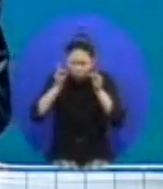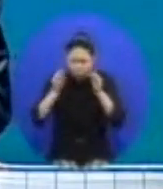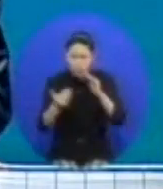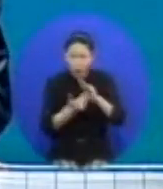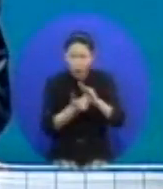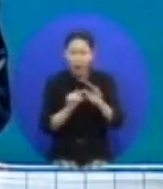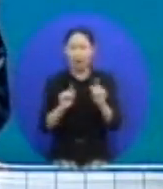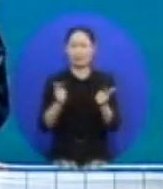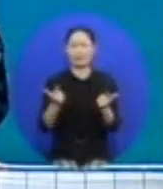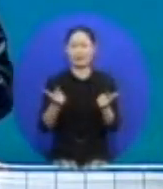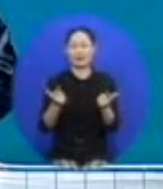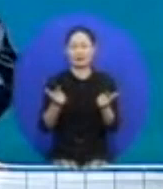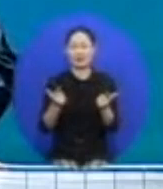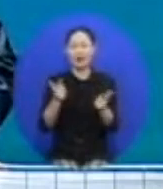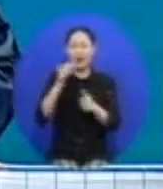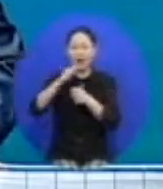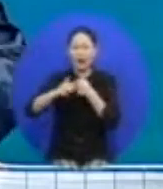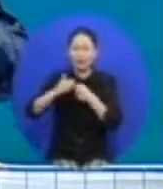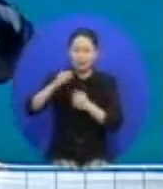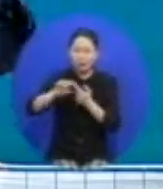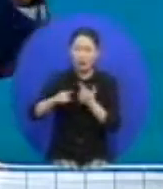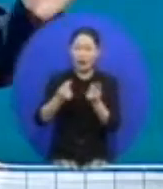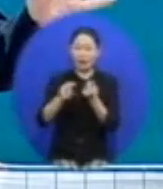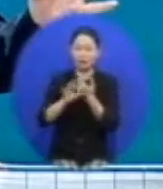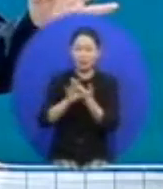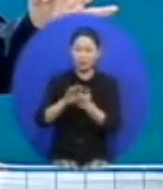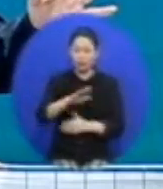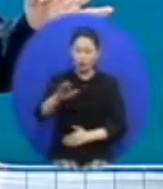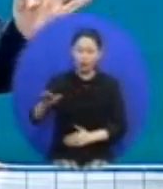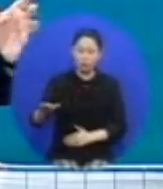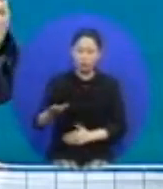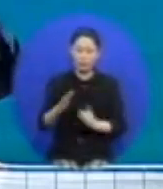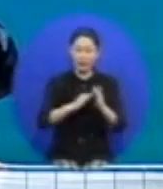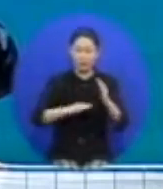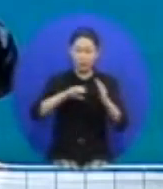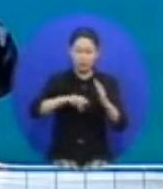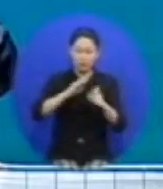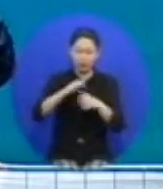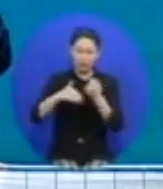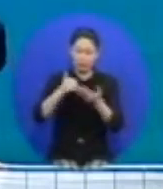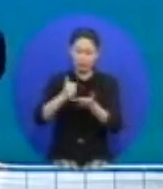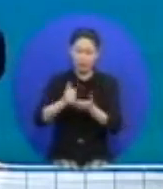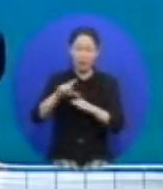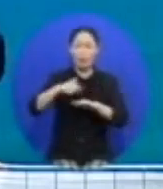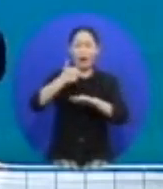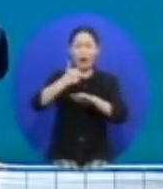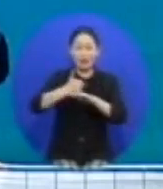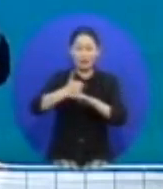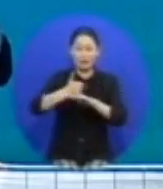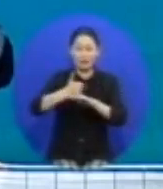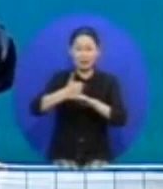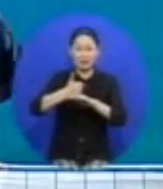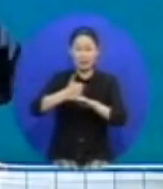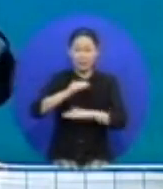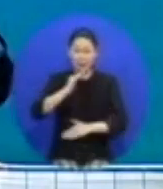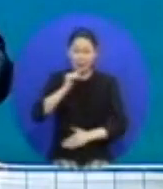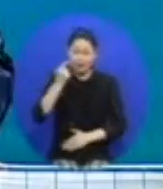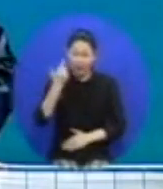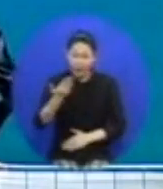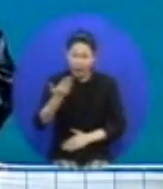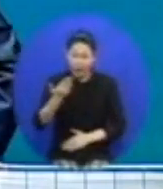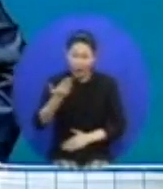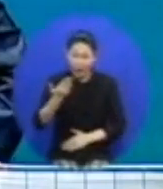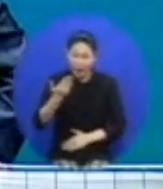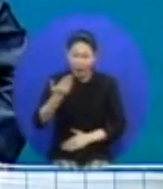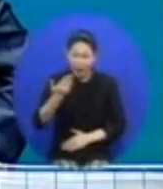일이 아닙니다 그러면 여러분의 가정에서 하나님이 왕이신 가를 한번 여러분 한 번